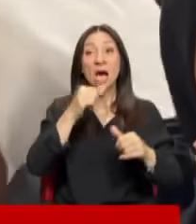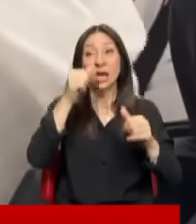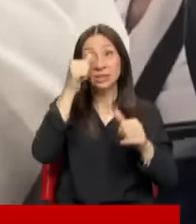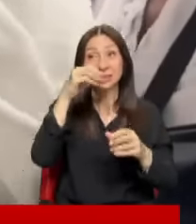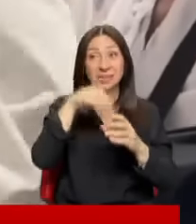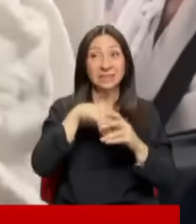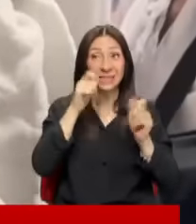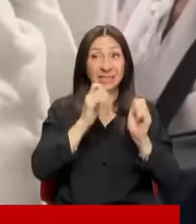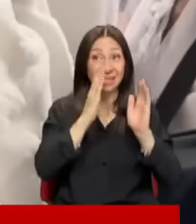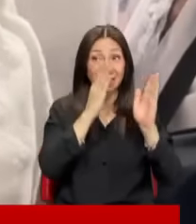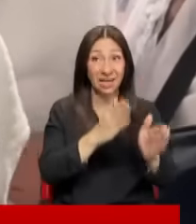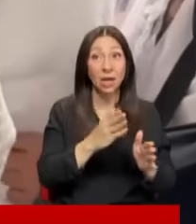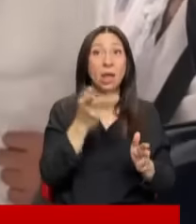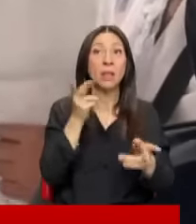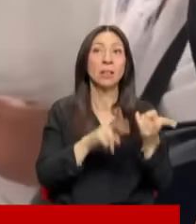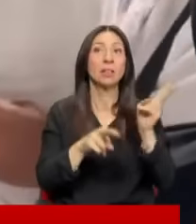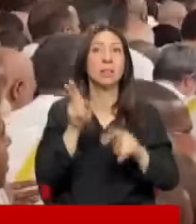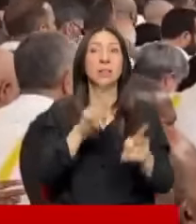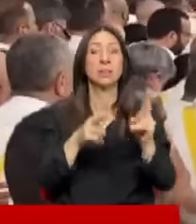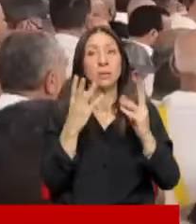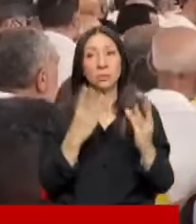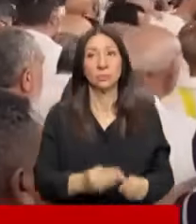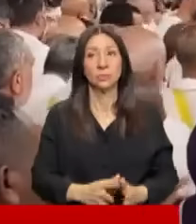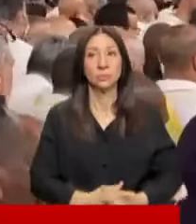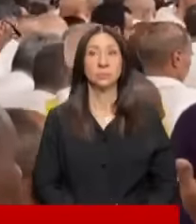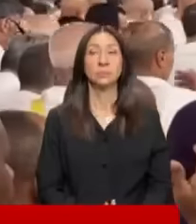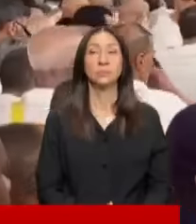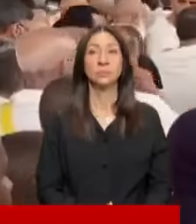ibadetini yerine getirirken hayatını kaybetti.